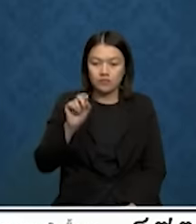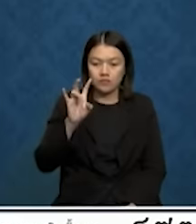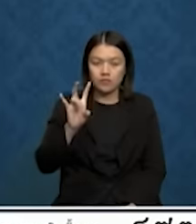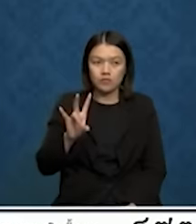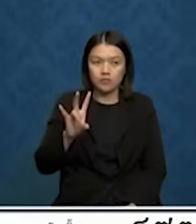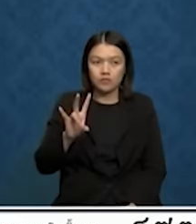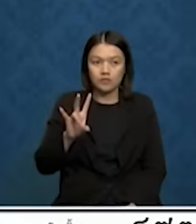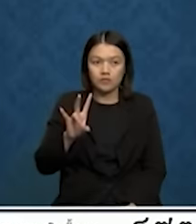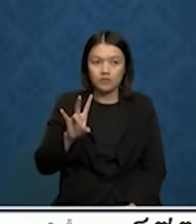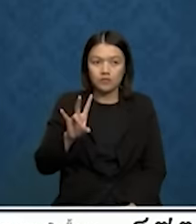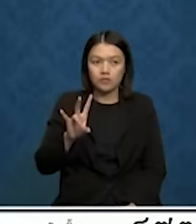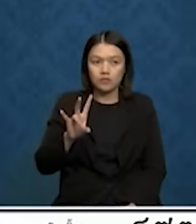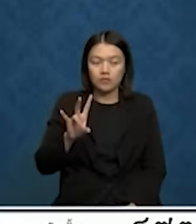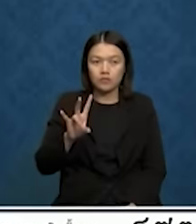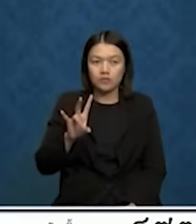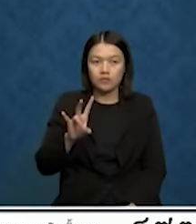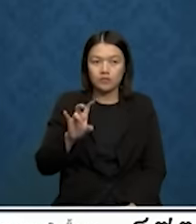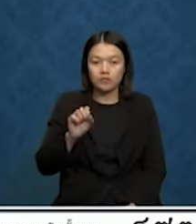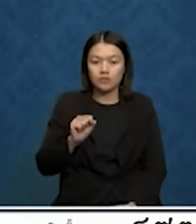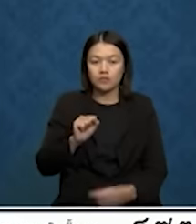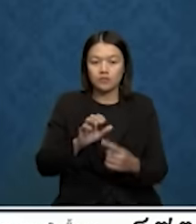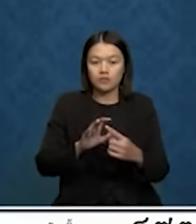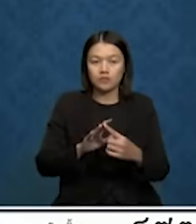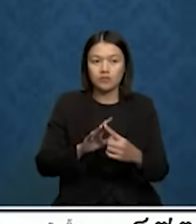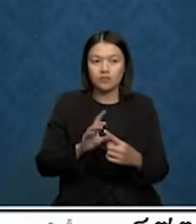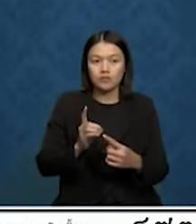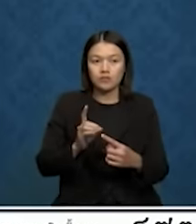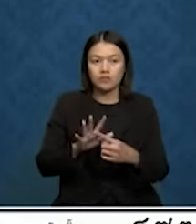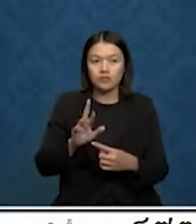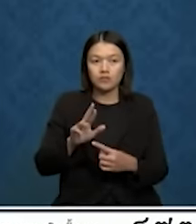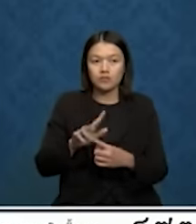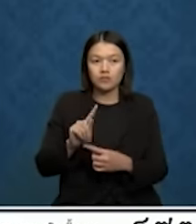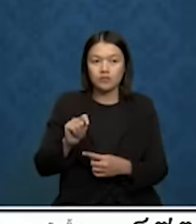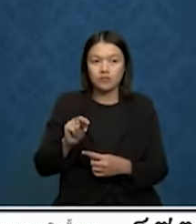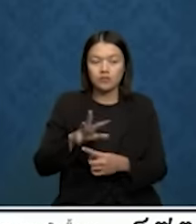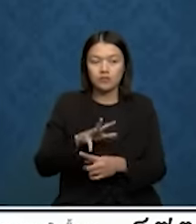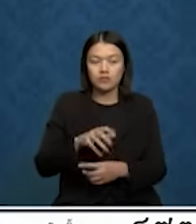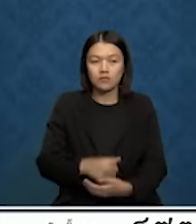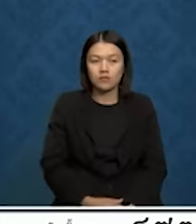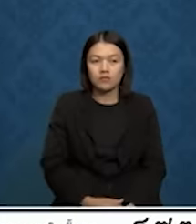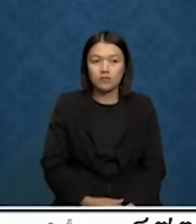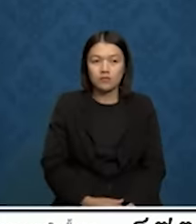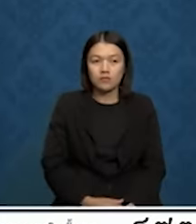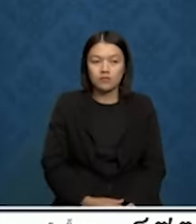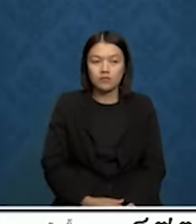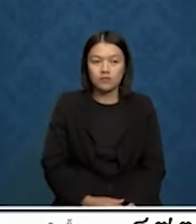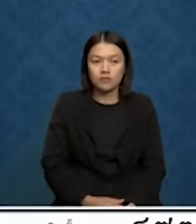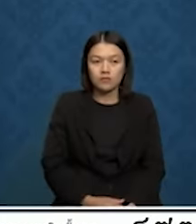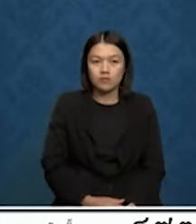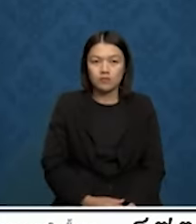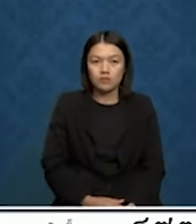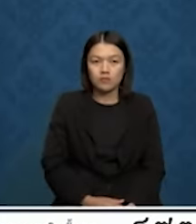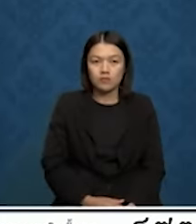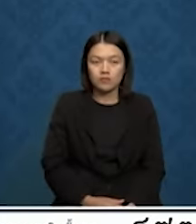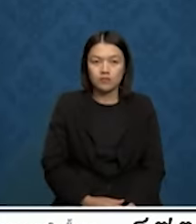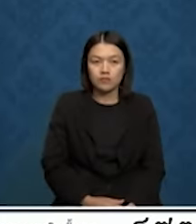427นางสาวสุดารัตน์พิทักษ์พรพันลบ สุดารัตน์พิทักษ์พรพันลบเห็นชอบค่ะ